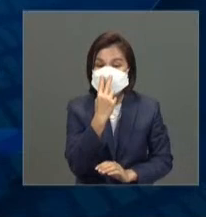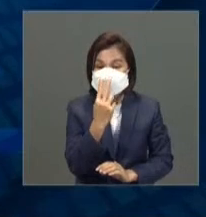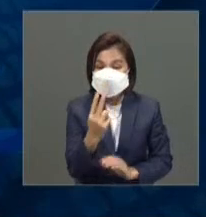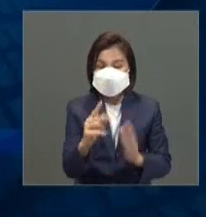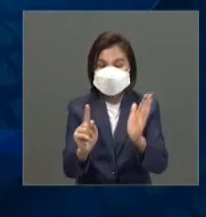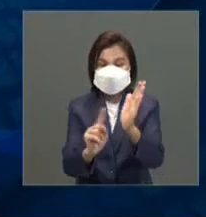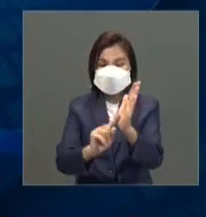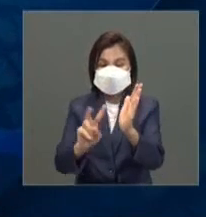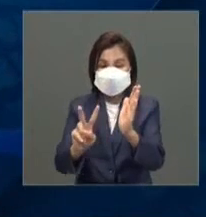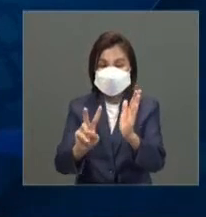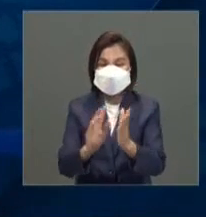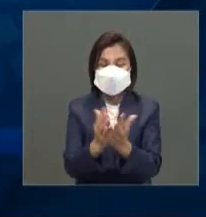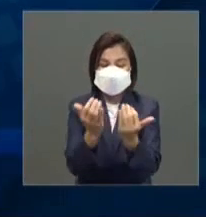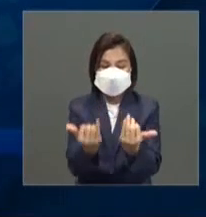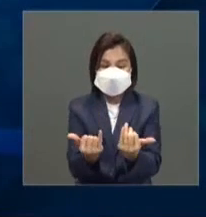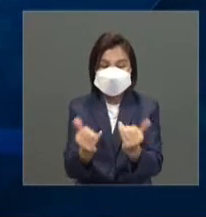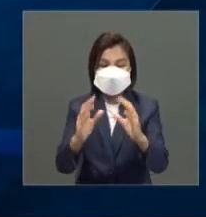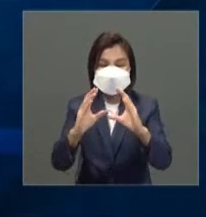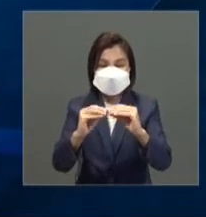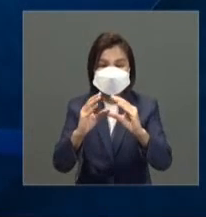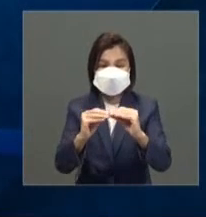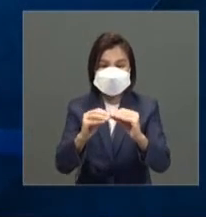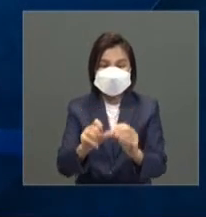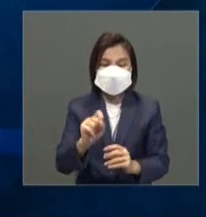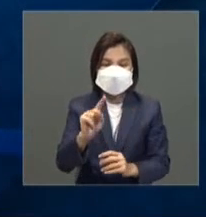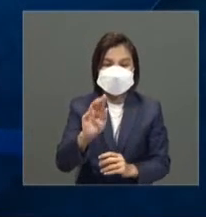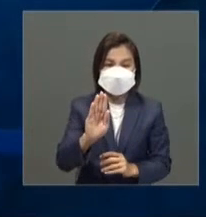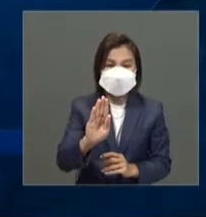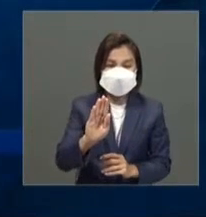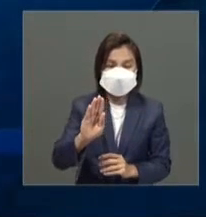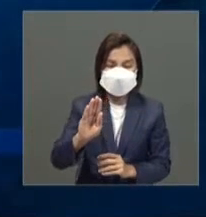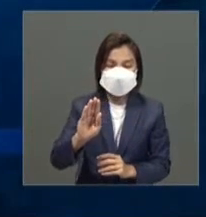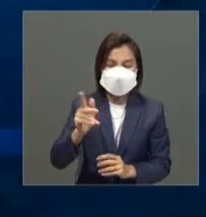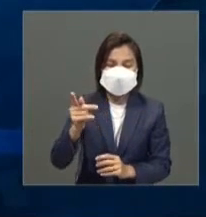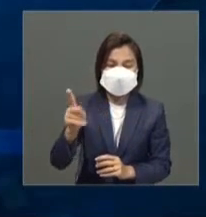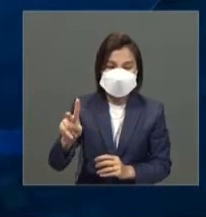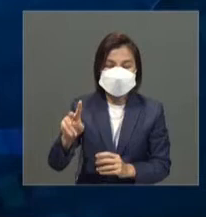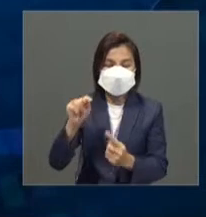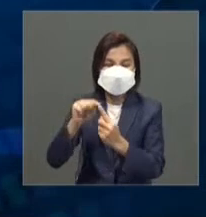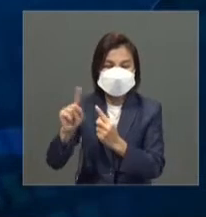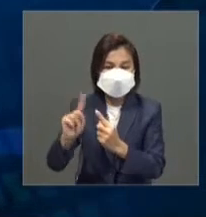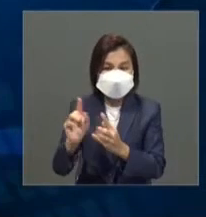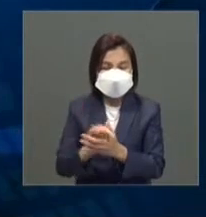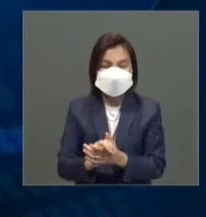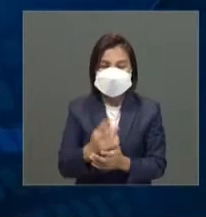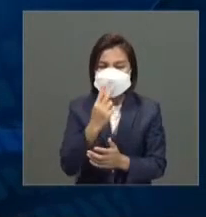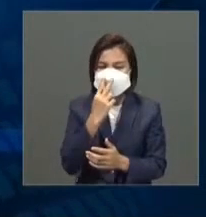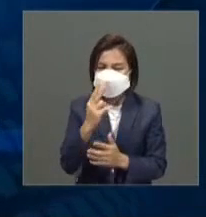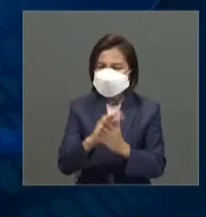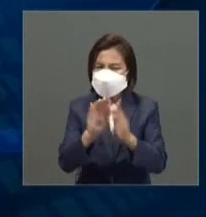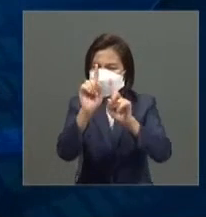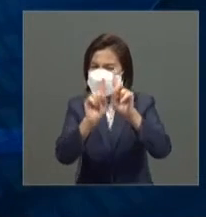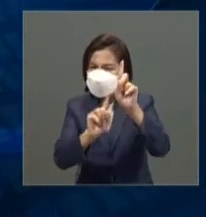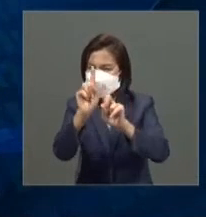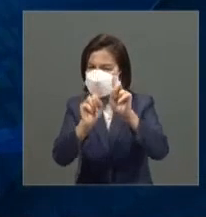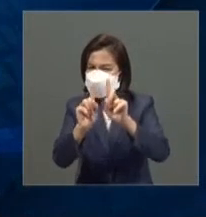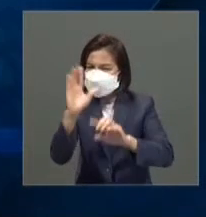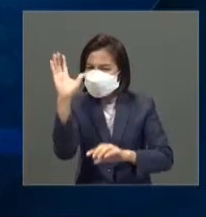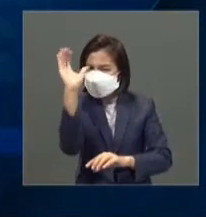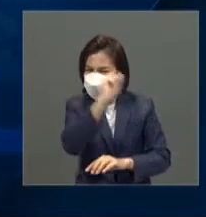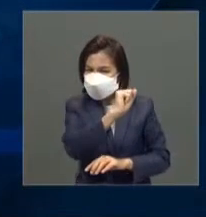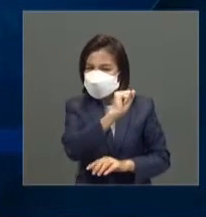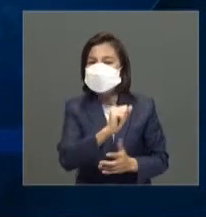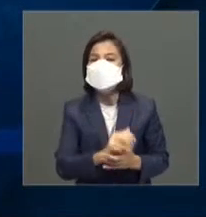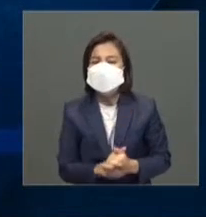วันนี้ในที่ประชุมของสปค.สปค.ได้รับทราบภาพของการพยากรณ์เรียกว่าการคาด